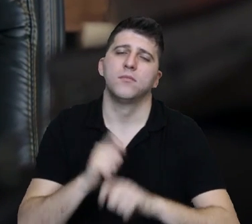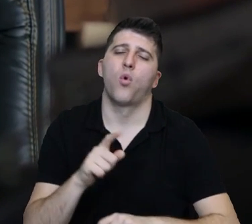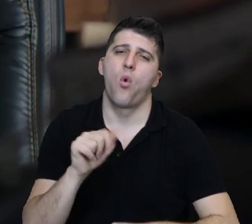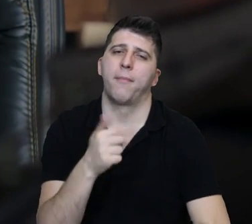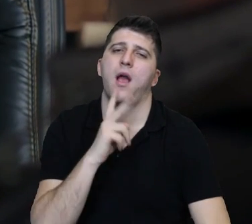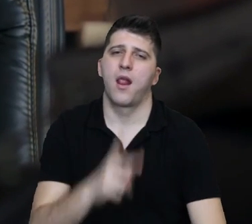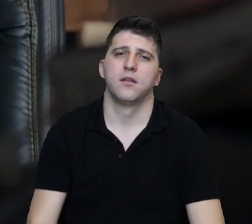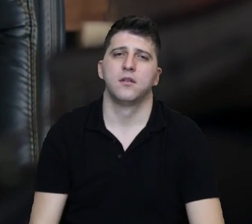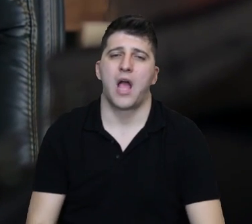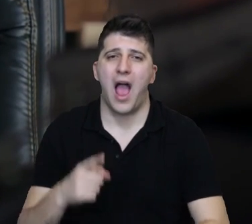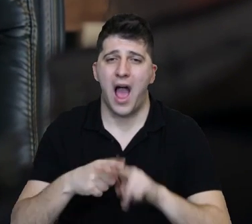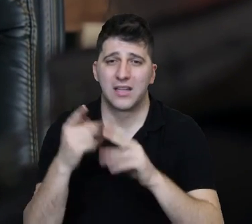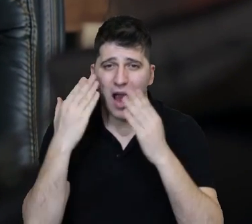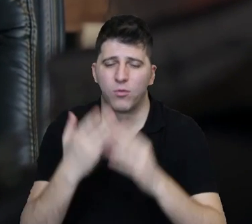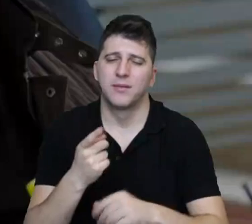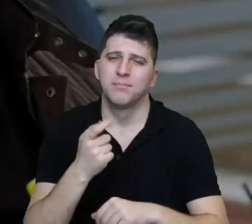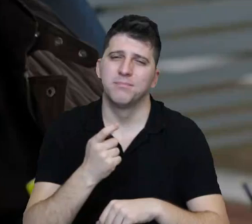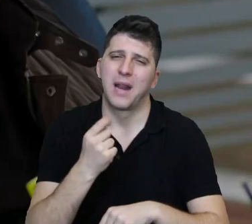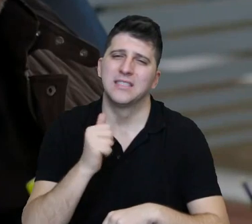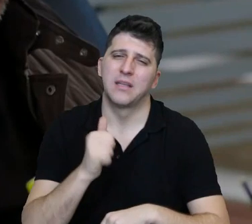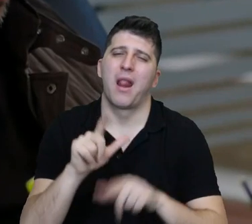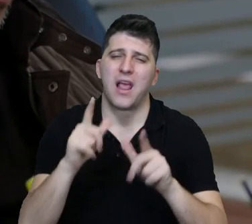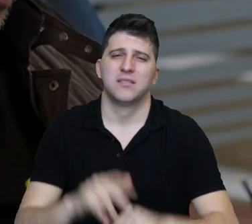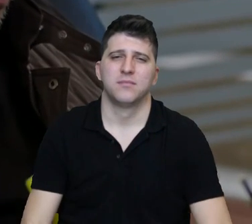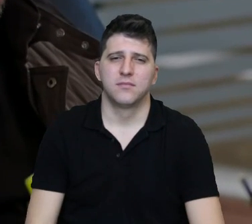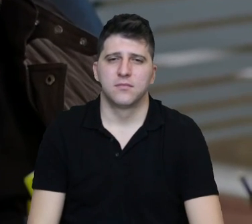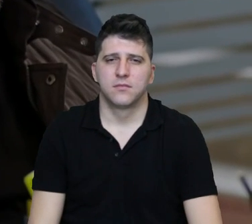karar. Arda'nın kabullenmesi zaman alacaktır.